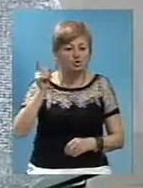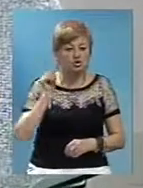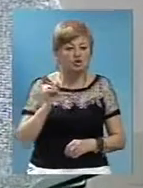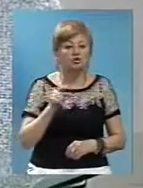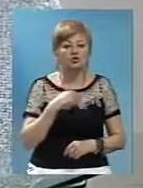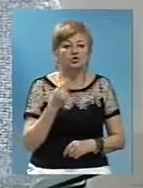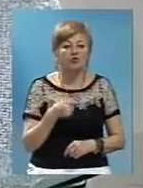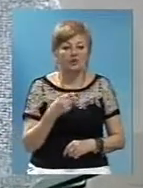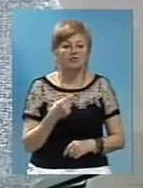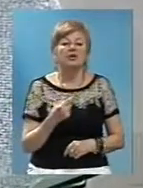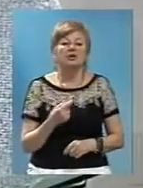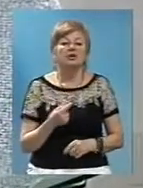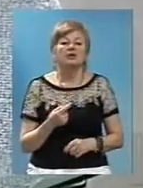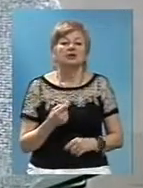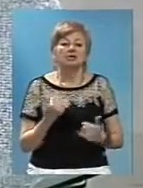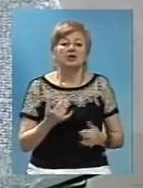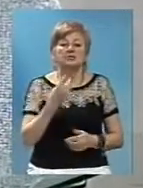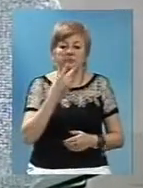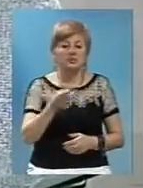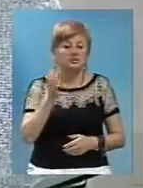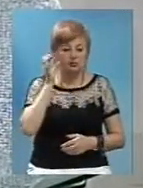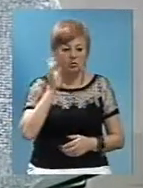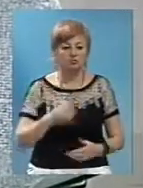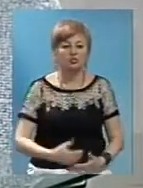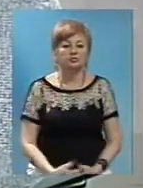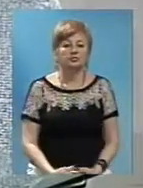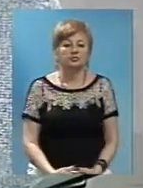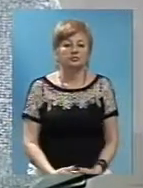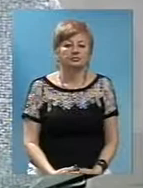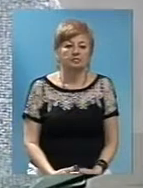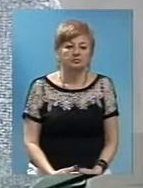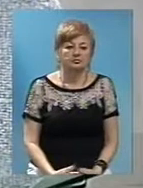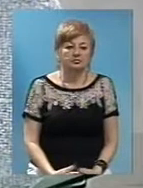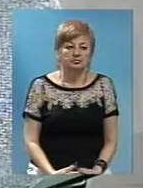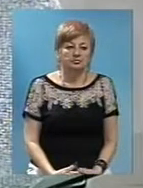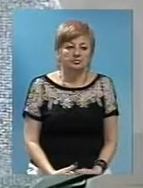говорив, але це вже трохи пізніше. Отже, послухаємо блаженнішого Любомира Гузара.